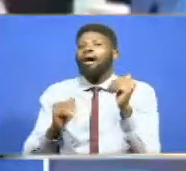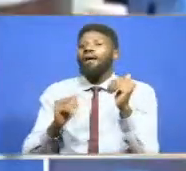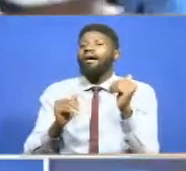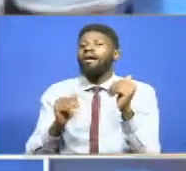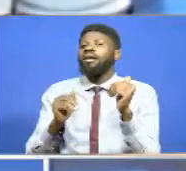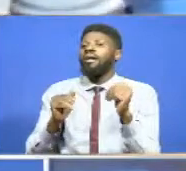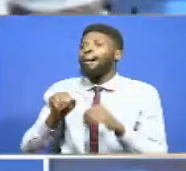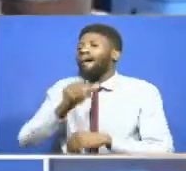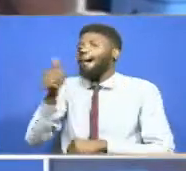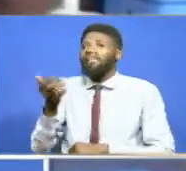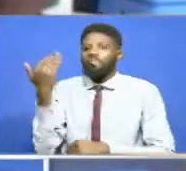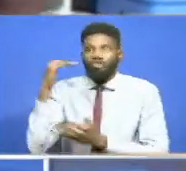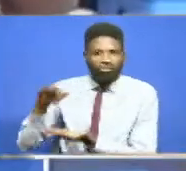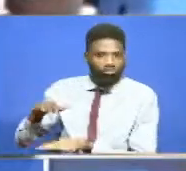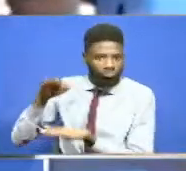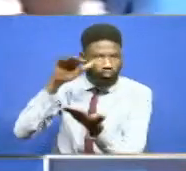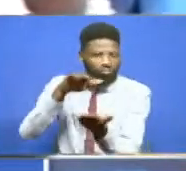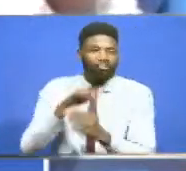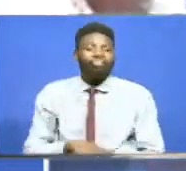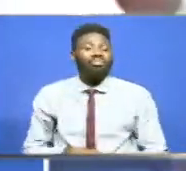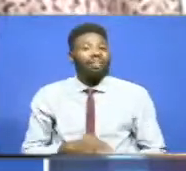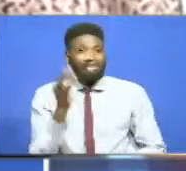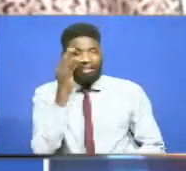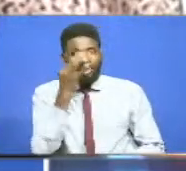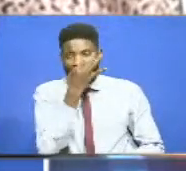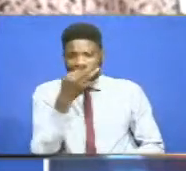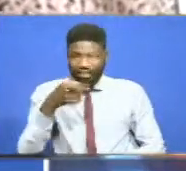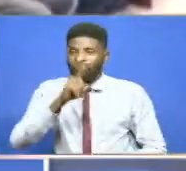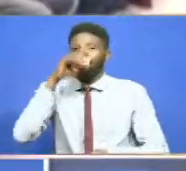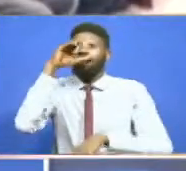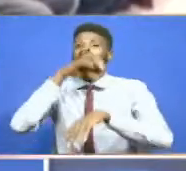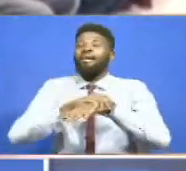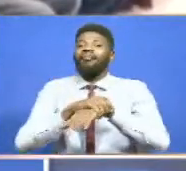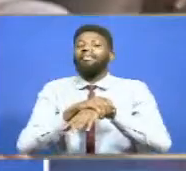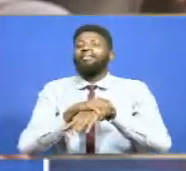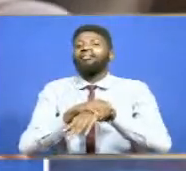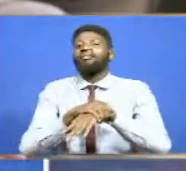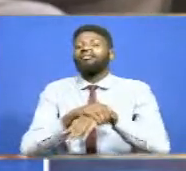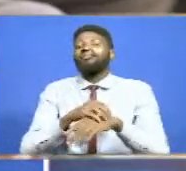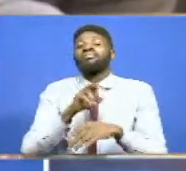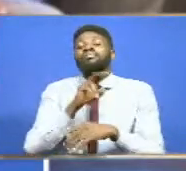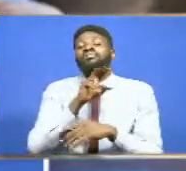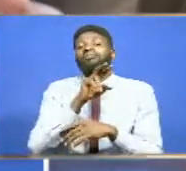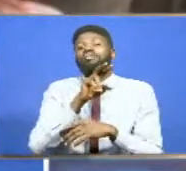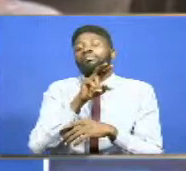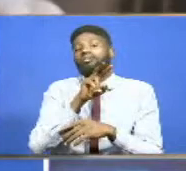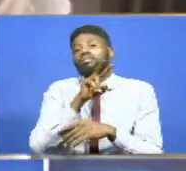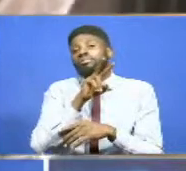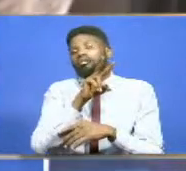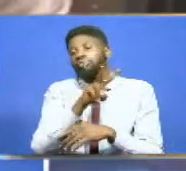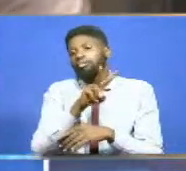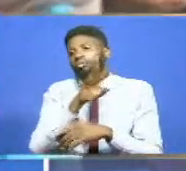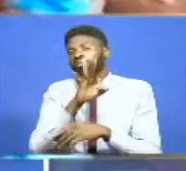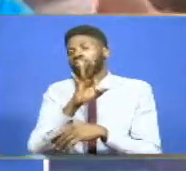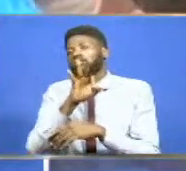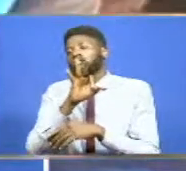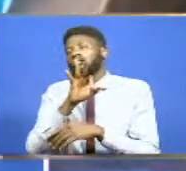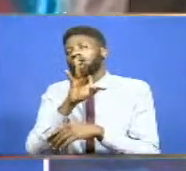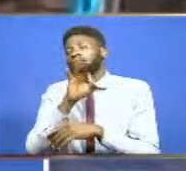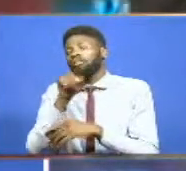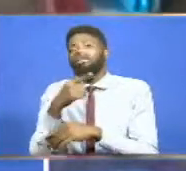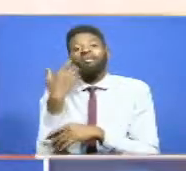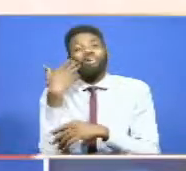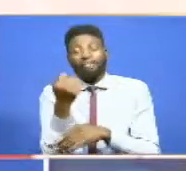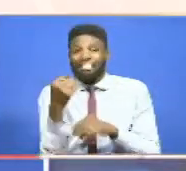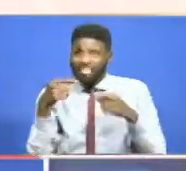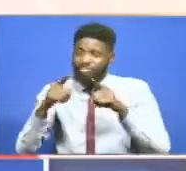zilizopokea. Kaunti ya Nyeri iliyopokea dozi 23,500 za chanjo ya Covishield iliripotiwa kuwachanja